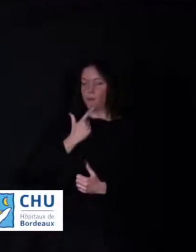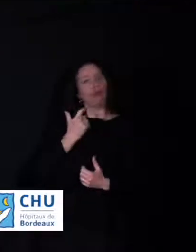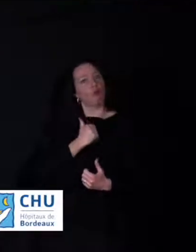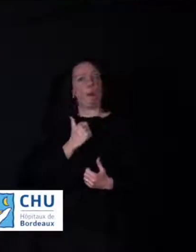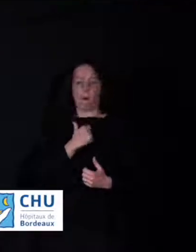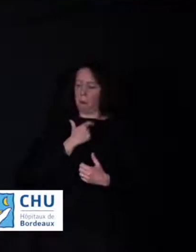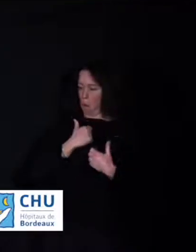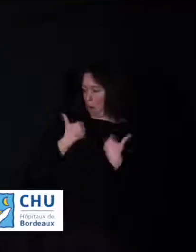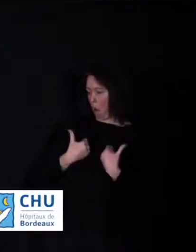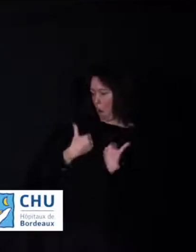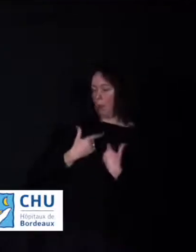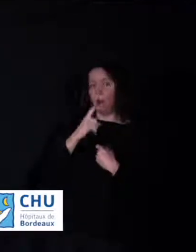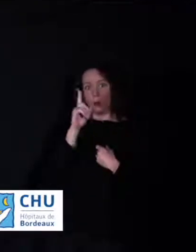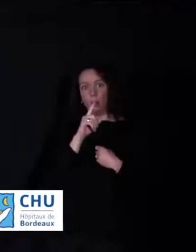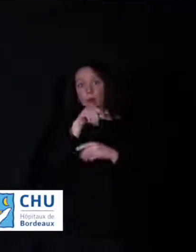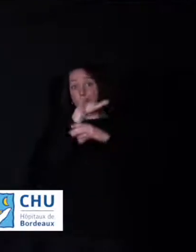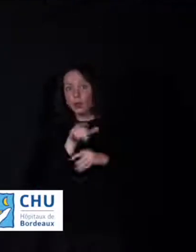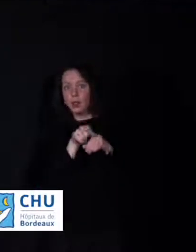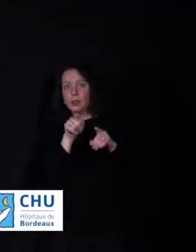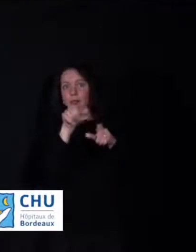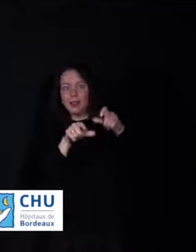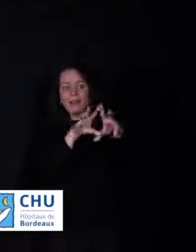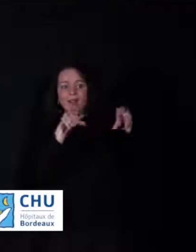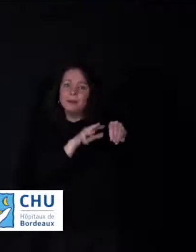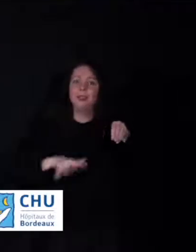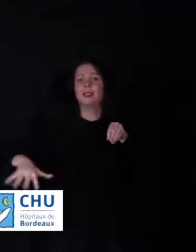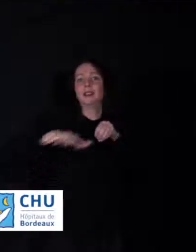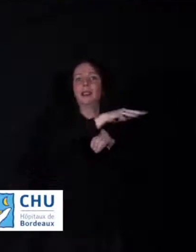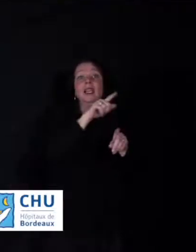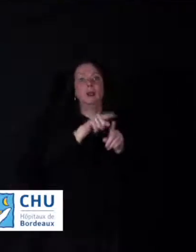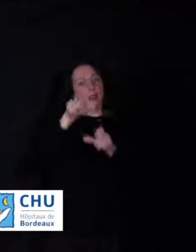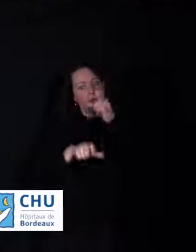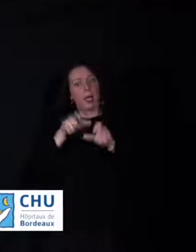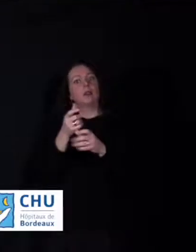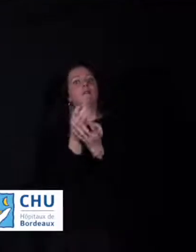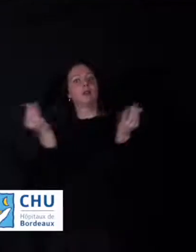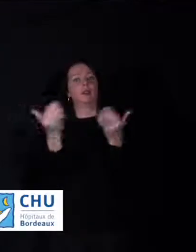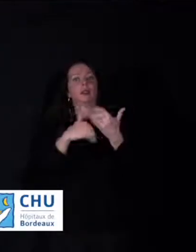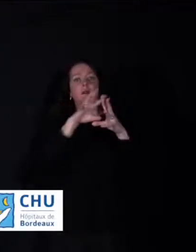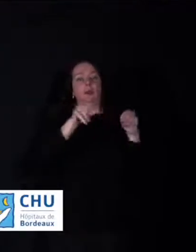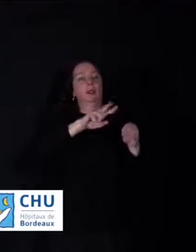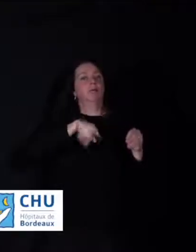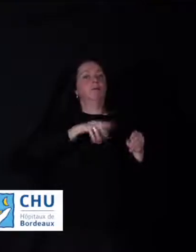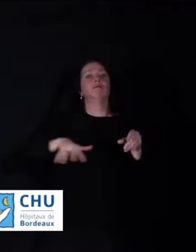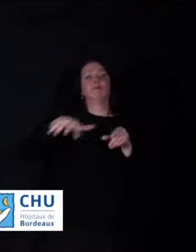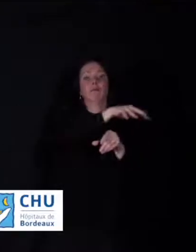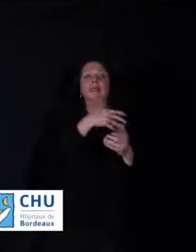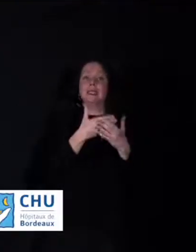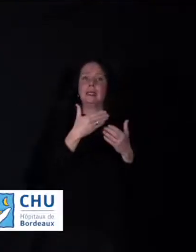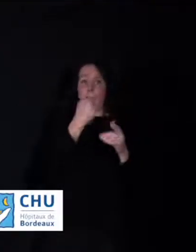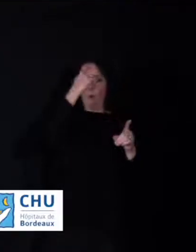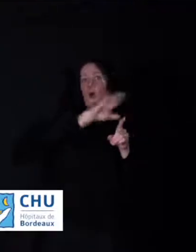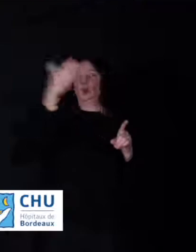pour protéger qui? Mon entourage, et particulièrement les personnes fragiles de mon entourage. Et c'est là la notion de vaccination